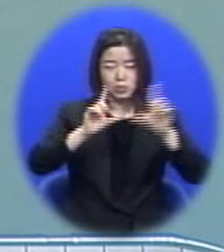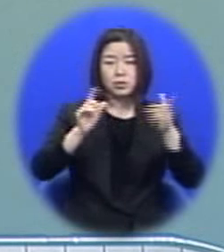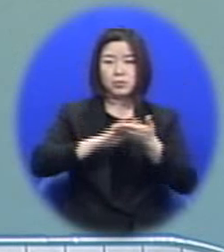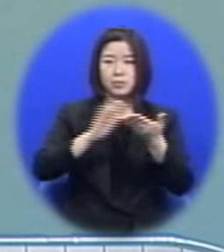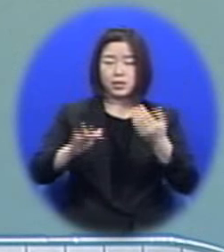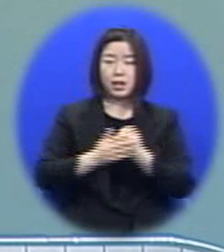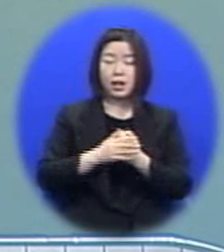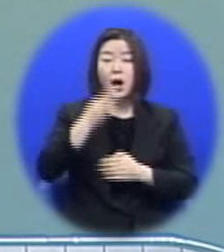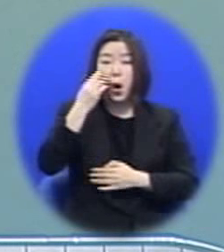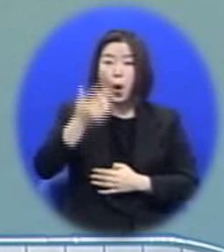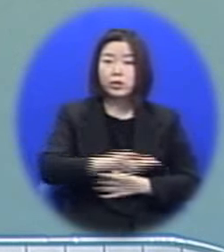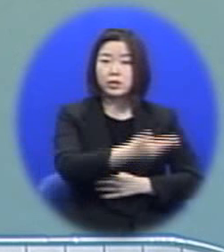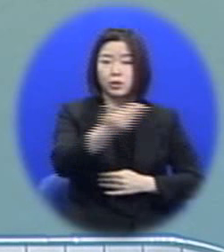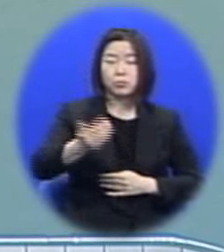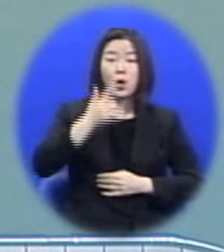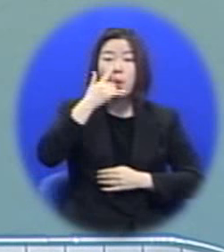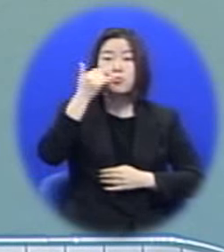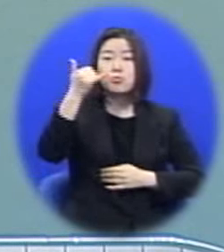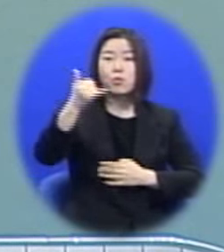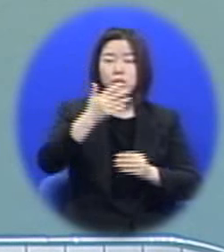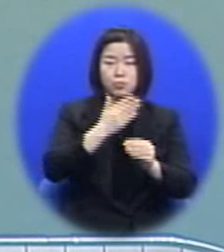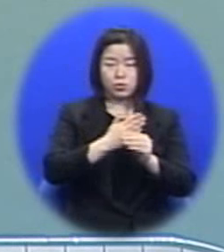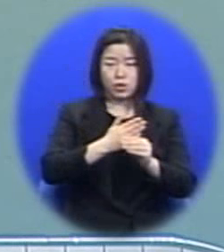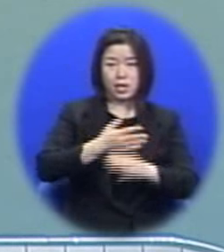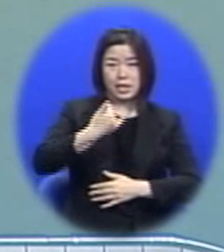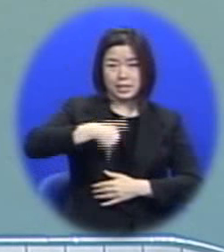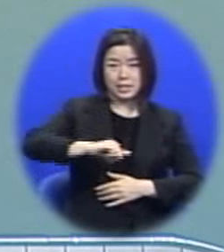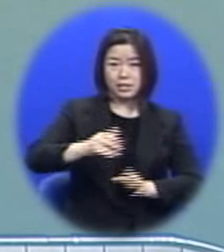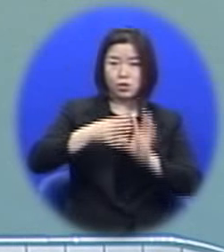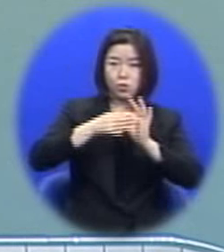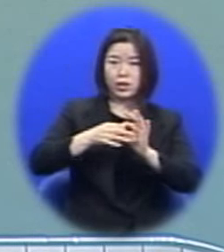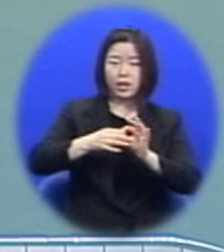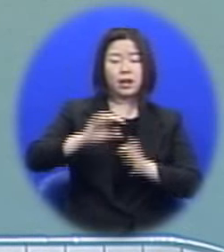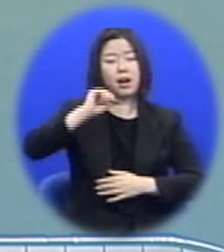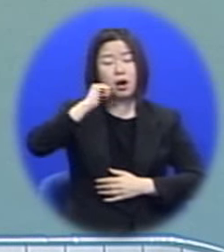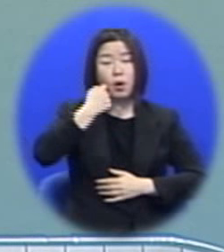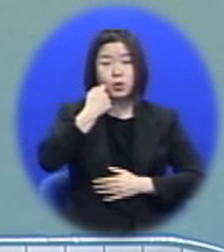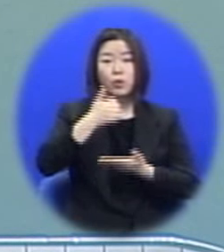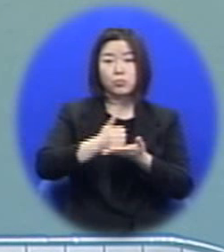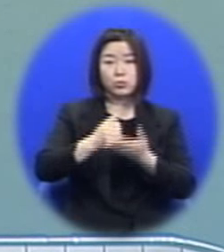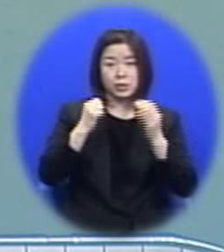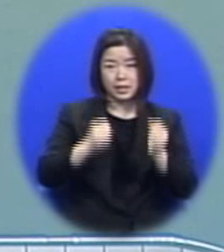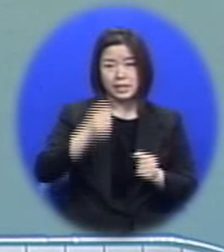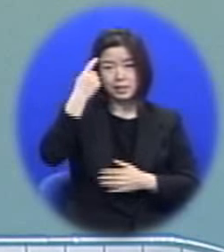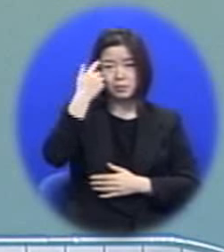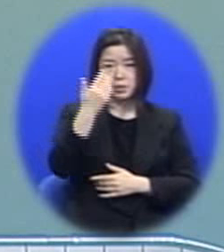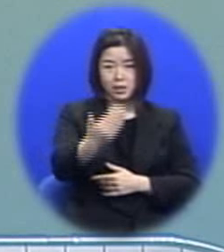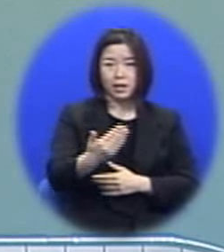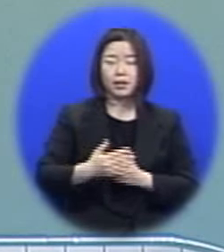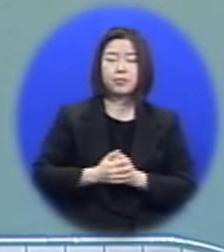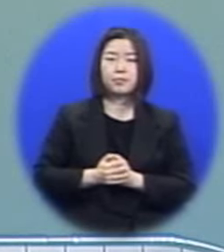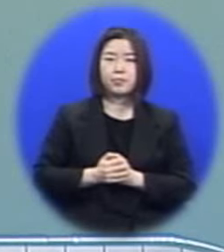혹시 여러분 부모님 중에 자녀와의 관계가 지금 어려운 분 혹 계십니까?